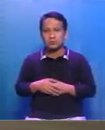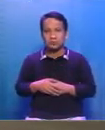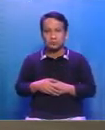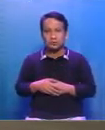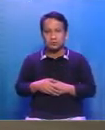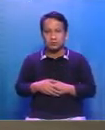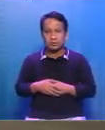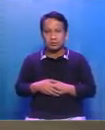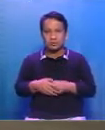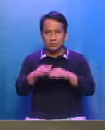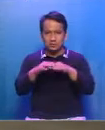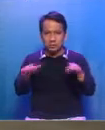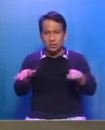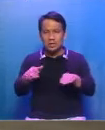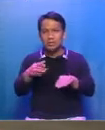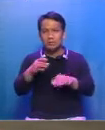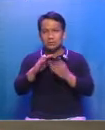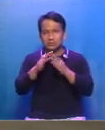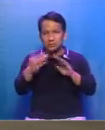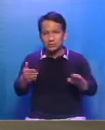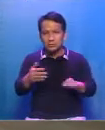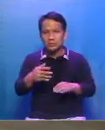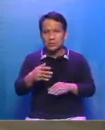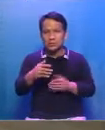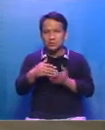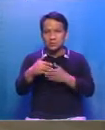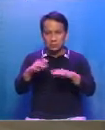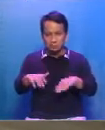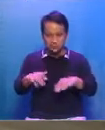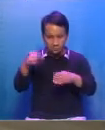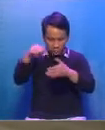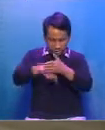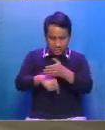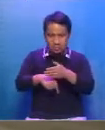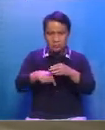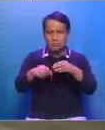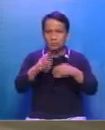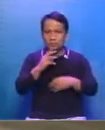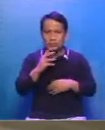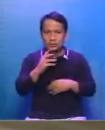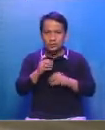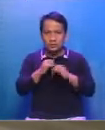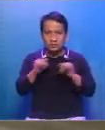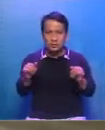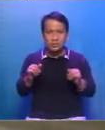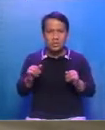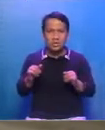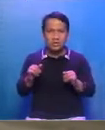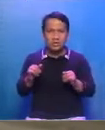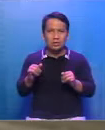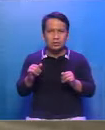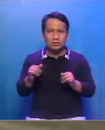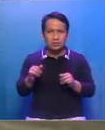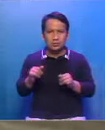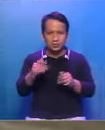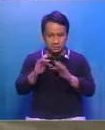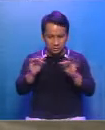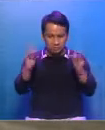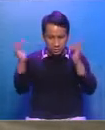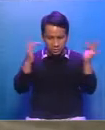tahimik ang tubig. Ibig sabihin niya, mababaw, malalim yan. Tulad din sabi ko, ang tao, pag